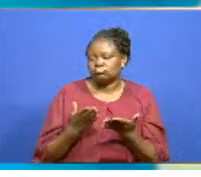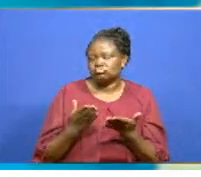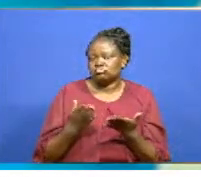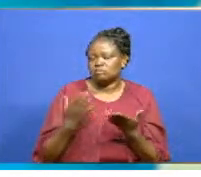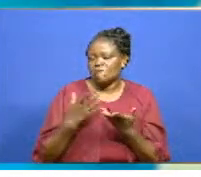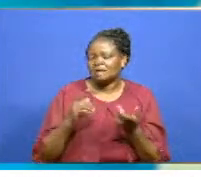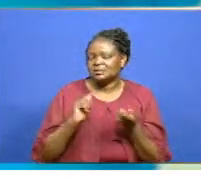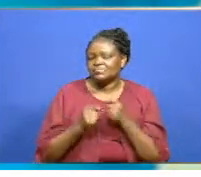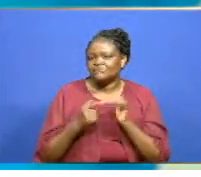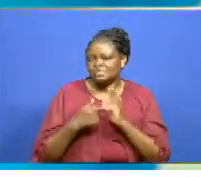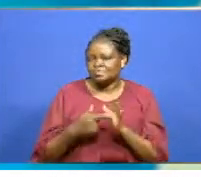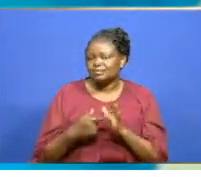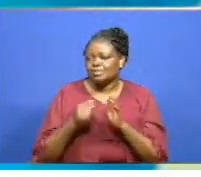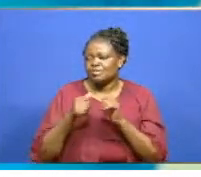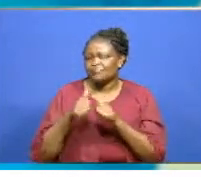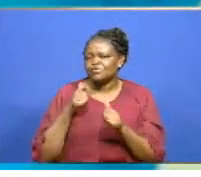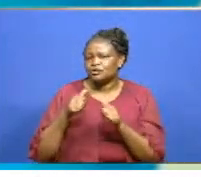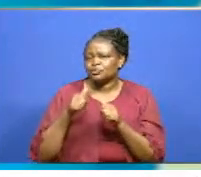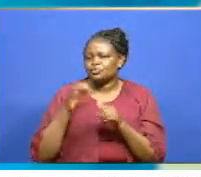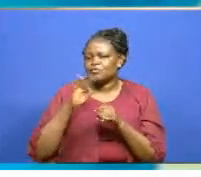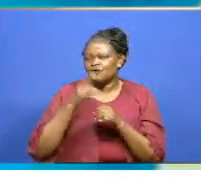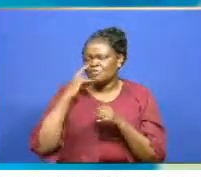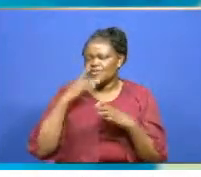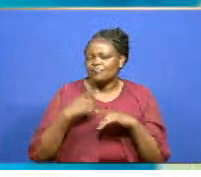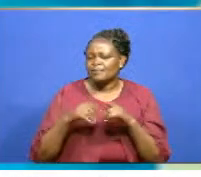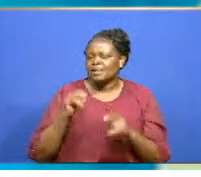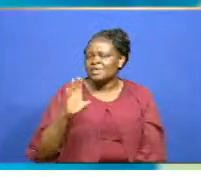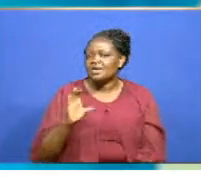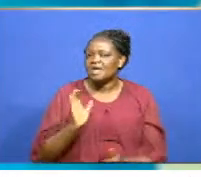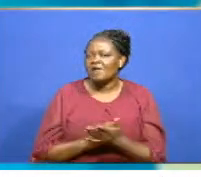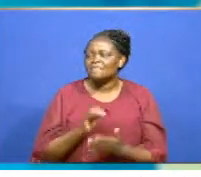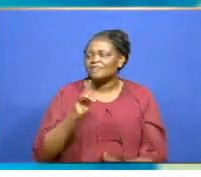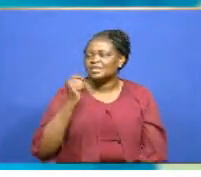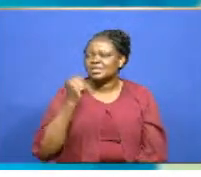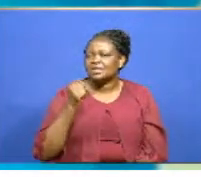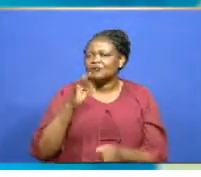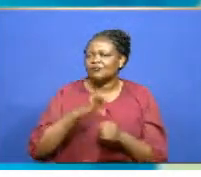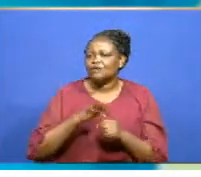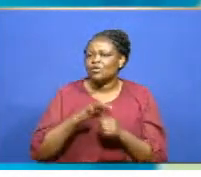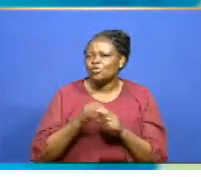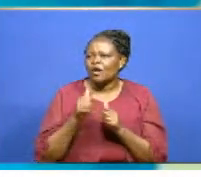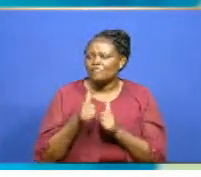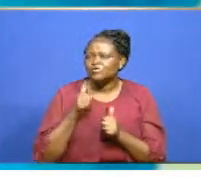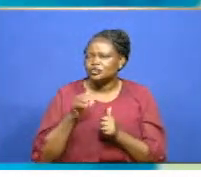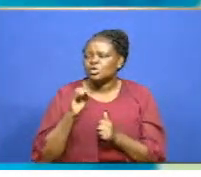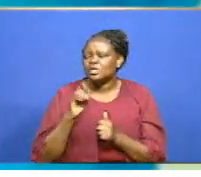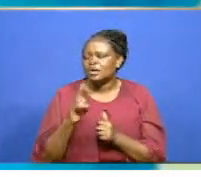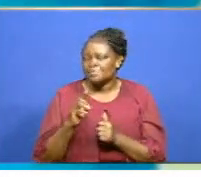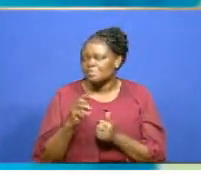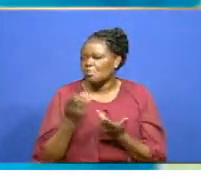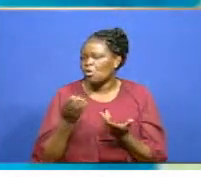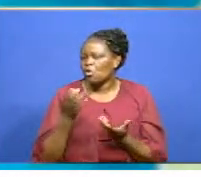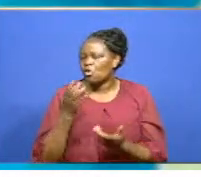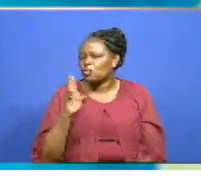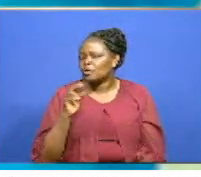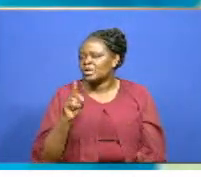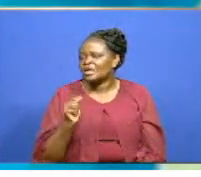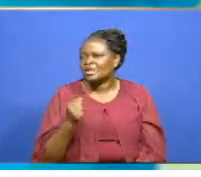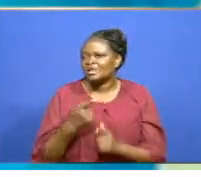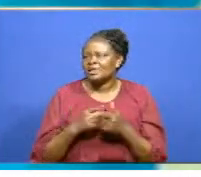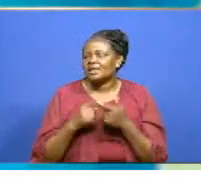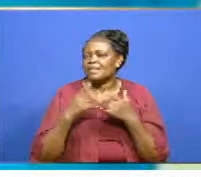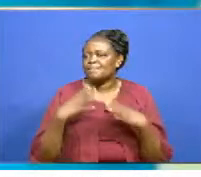Kama wanaweza kataa kupigia mtu wa ANC ama Ford Kenya kura, ama hata wakatae ODM ama wakatae UDA, and then